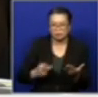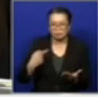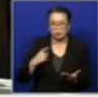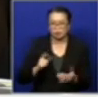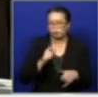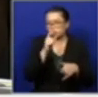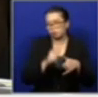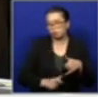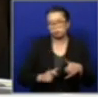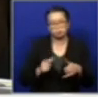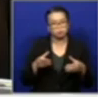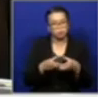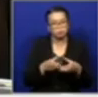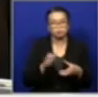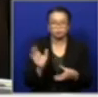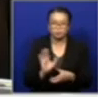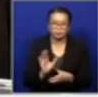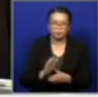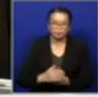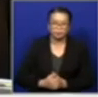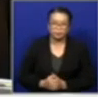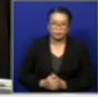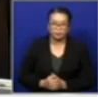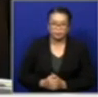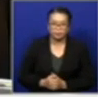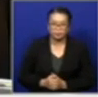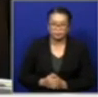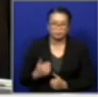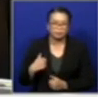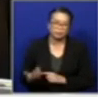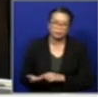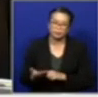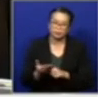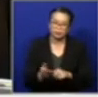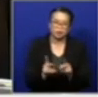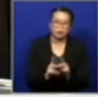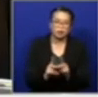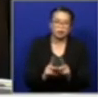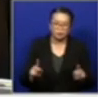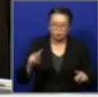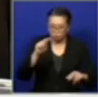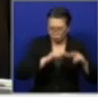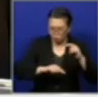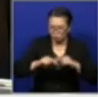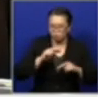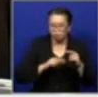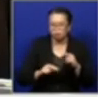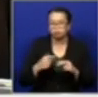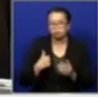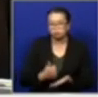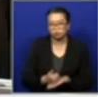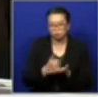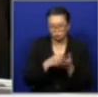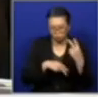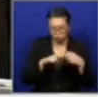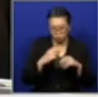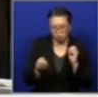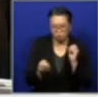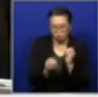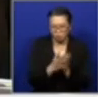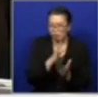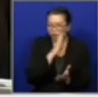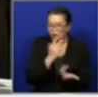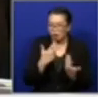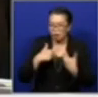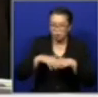าสในการใช้เวทีสภาผู้แทนราษฎรในการศึกษาร่วมกันเพื่อหาข้อสรุปที่จะเป็นประโยชน์ต่อประเทศช